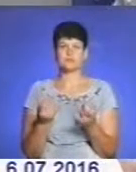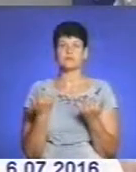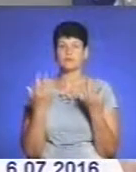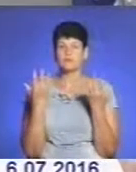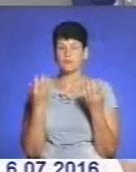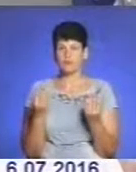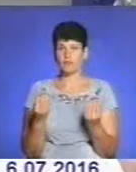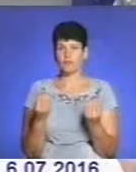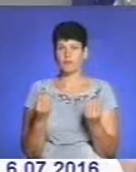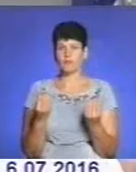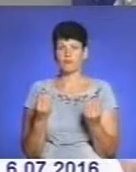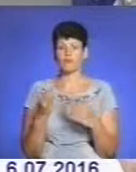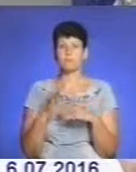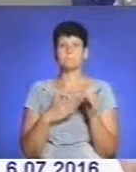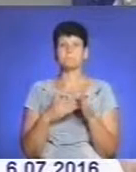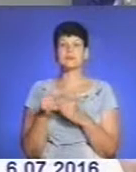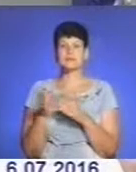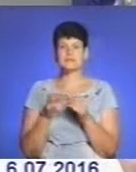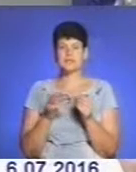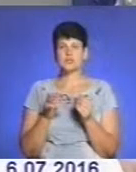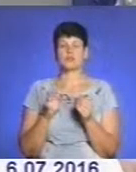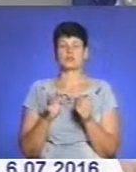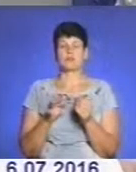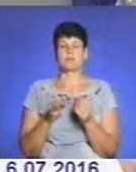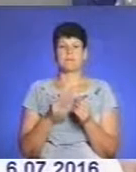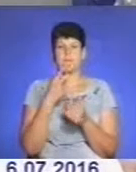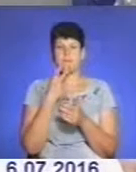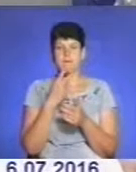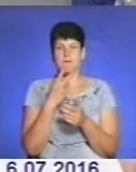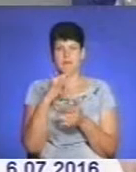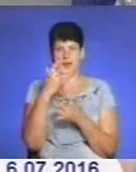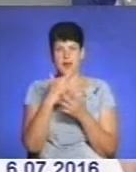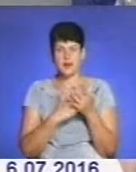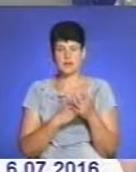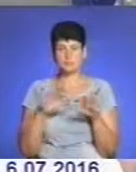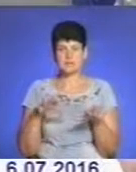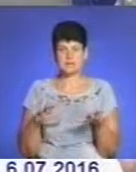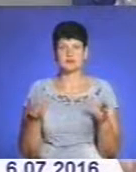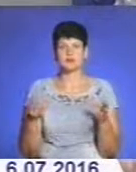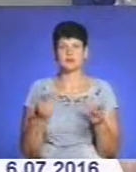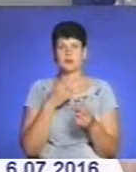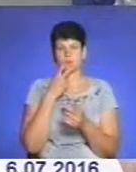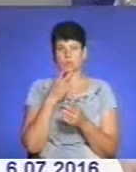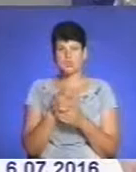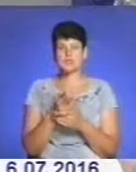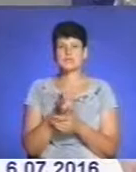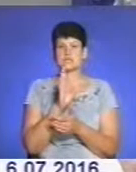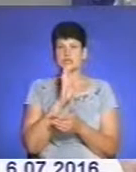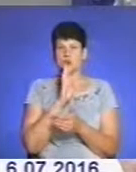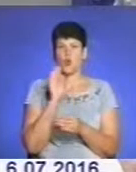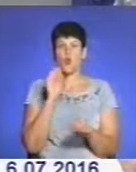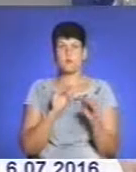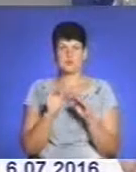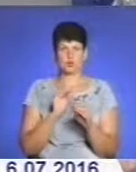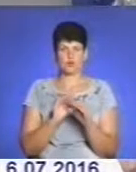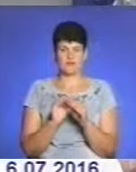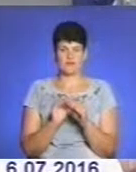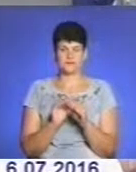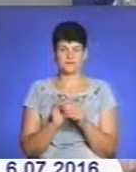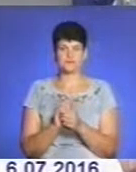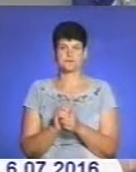є практично перелік посад, де передбачається комплектування жінками, да, практично укомплектовані.